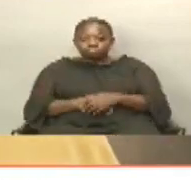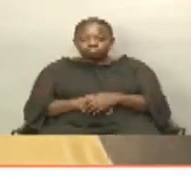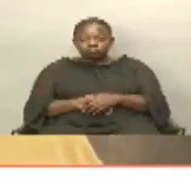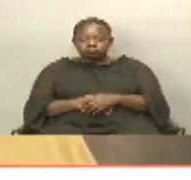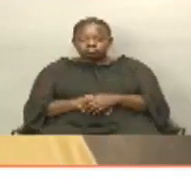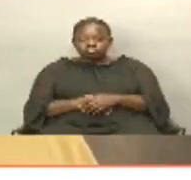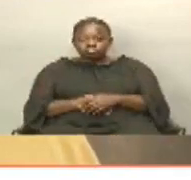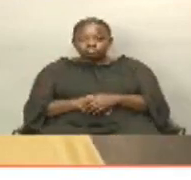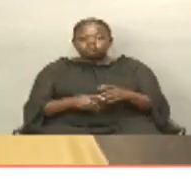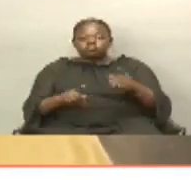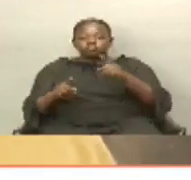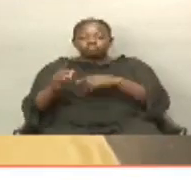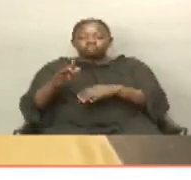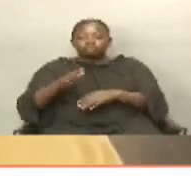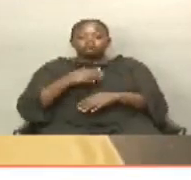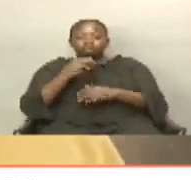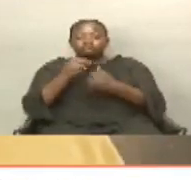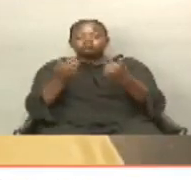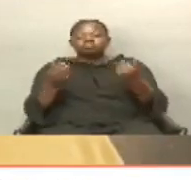to protect my kids' future.